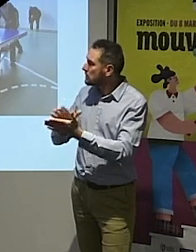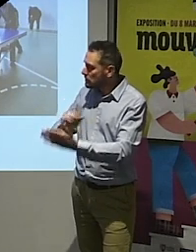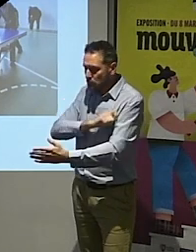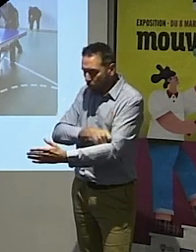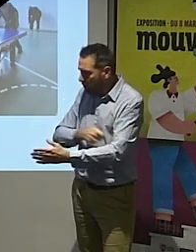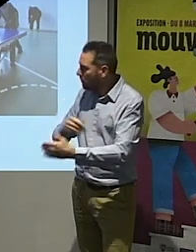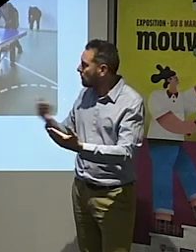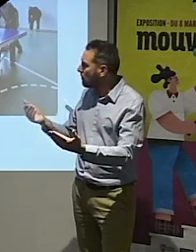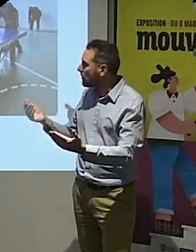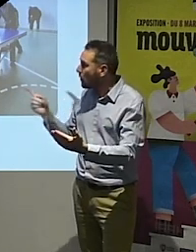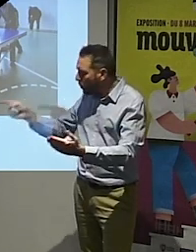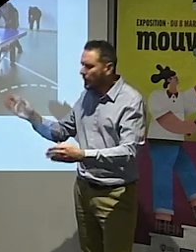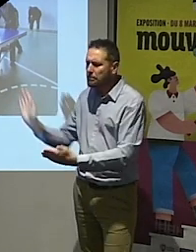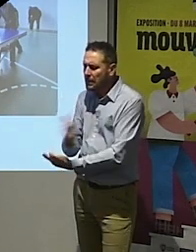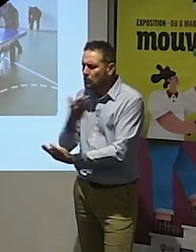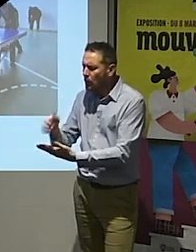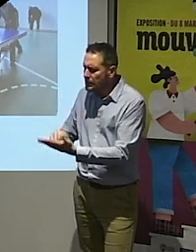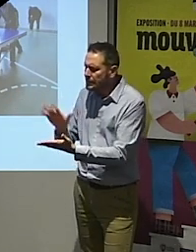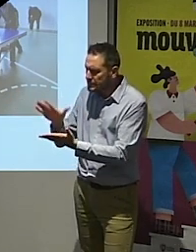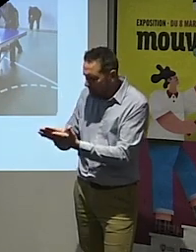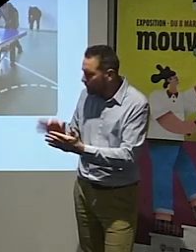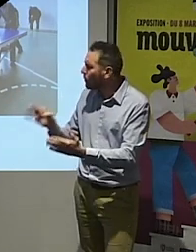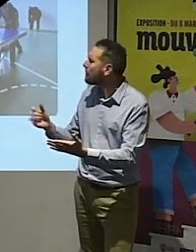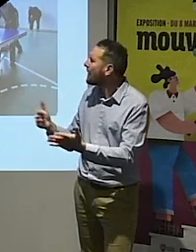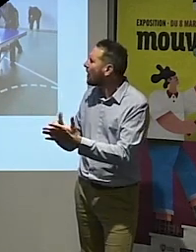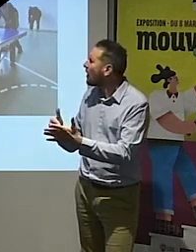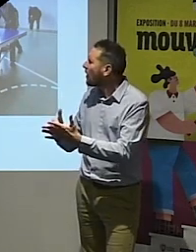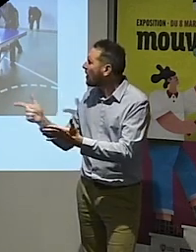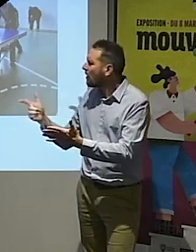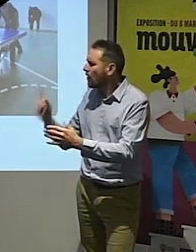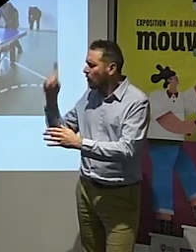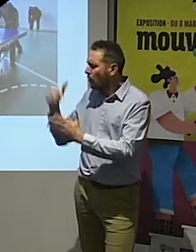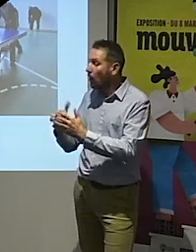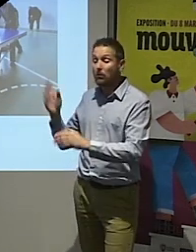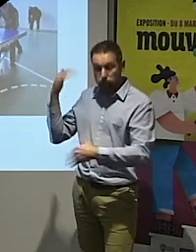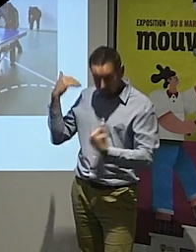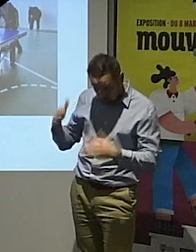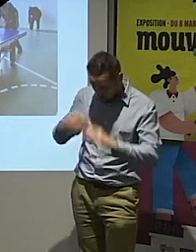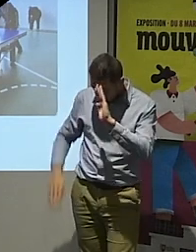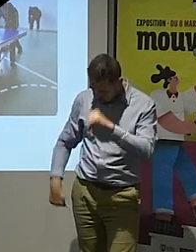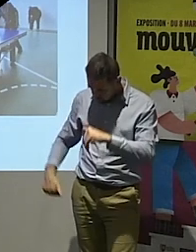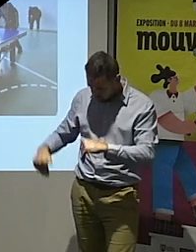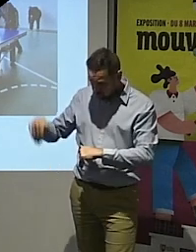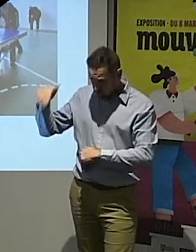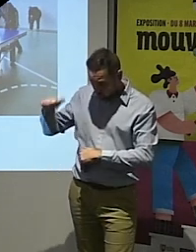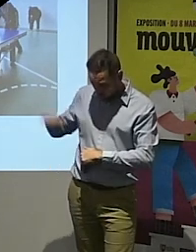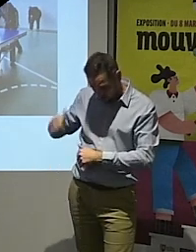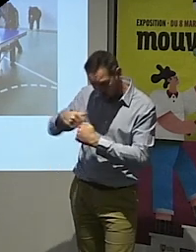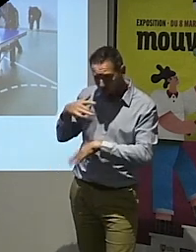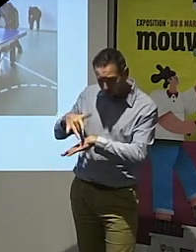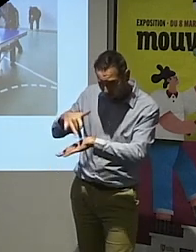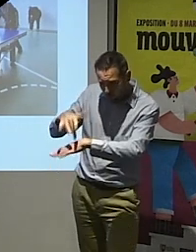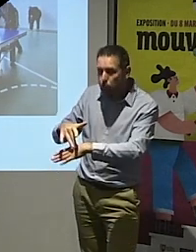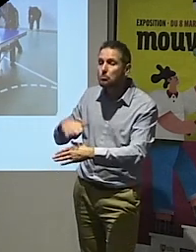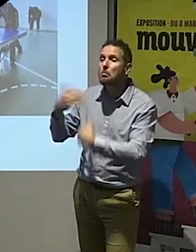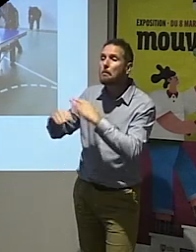que tu as décidé de faire du ping-pong et ça fait combien de temps? J'en ai fait quand j'étais gamin et puis j'ai voulu recommencer